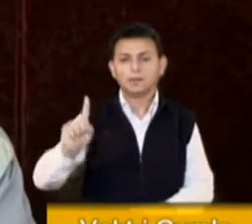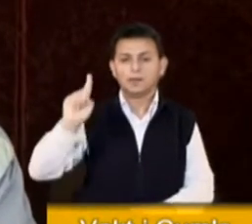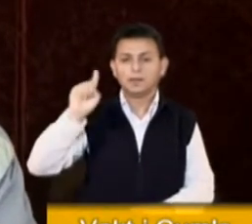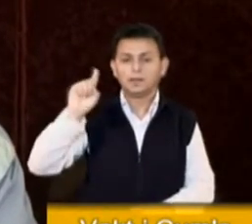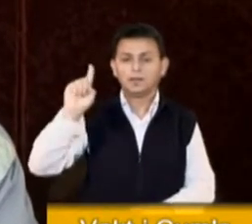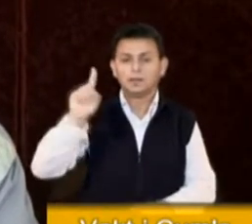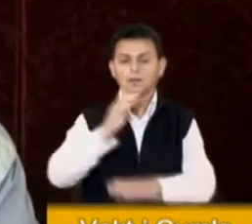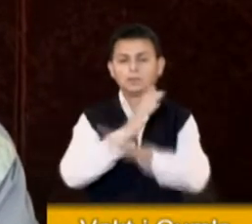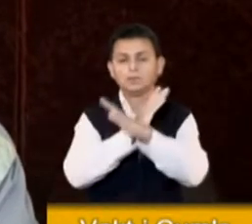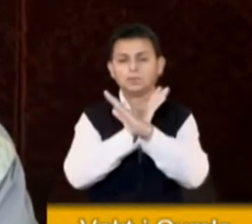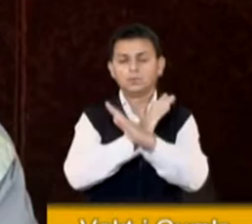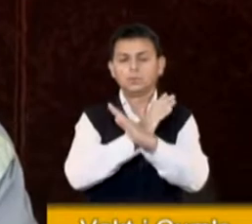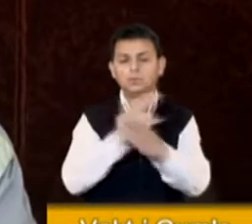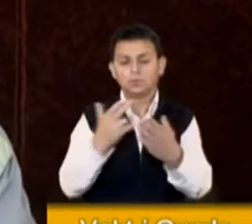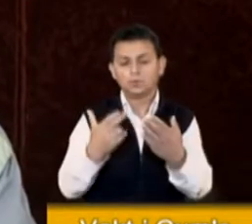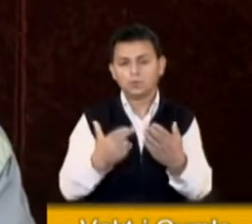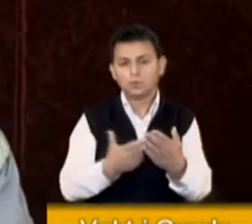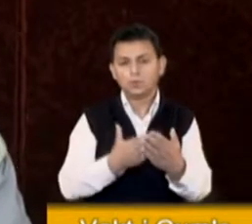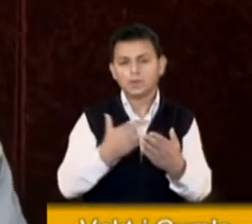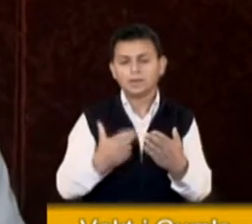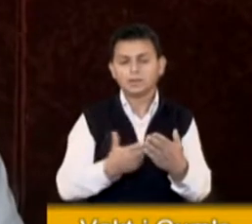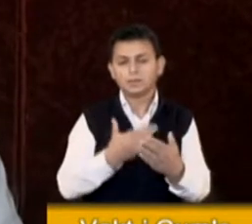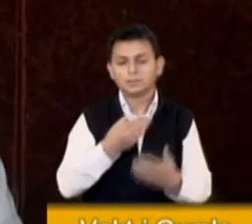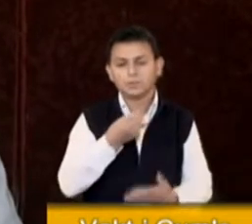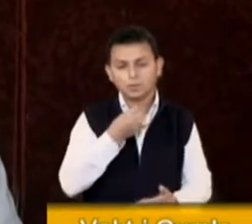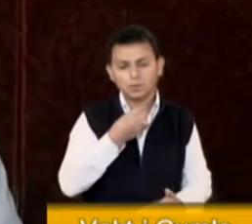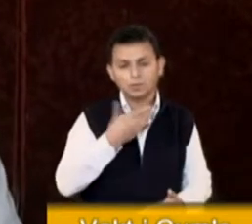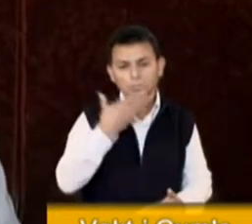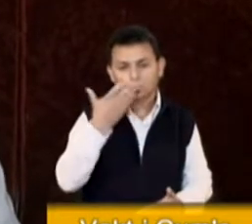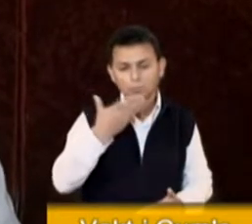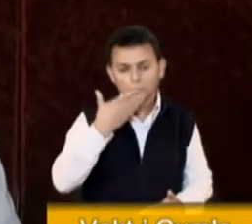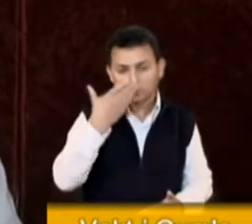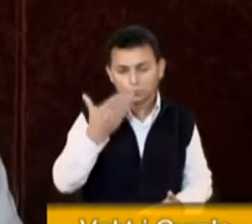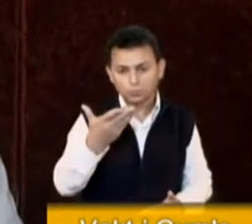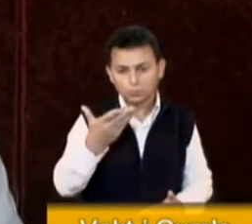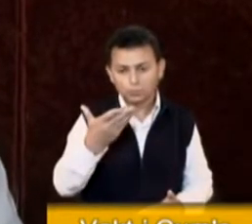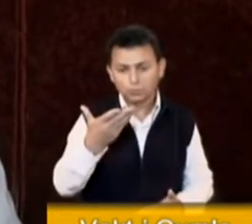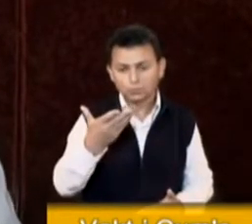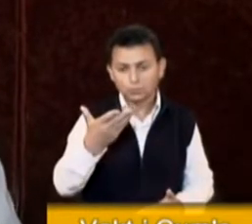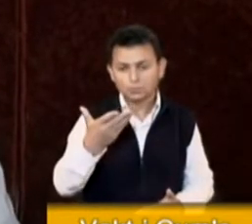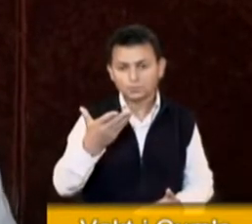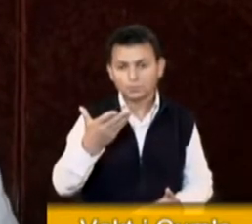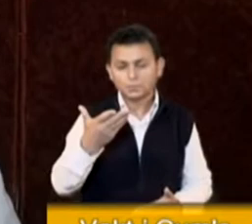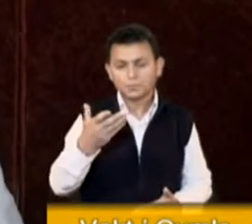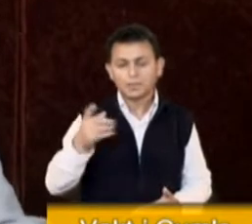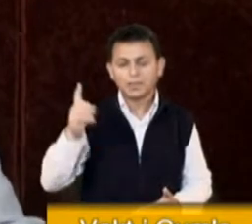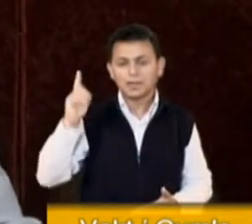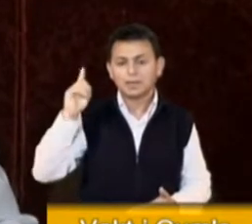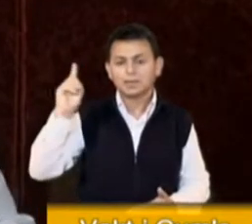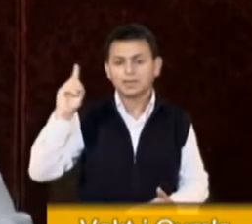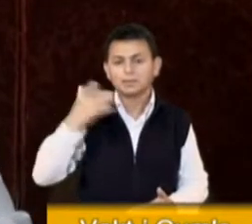اِذْ دَخَلْتَ جَنَّتَكَ قُلْتَ مَا شَاءَ اللّٰهِ لَا قُوَّةَ اِلَّا